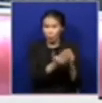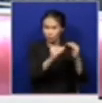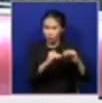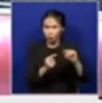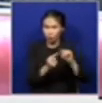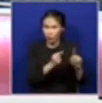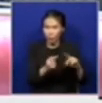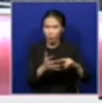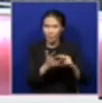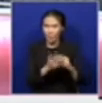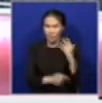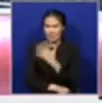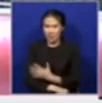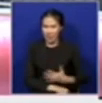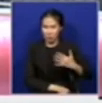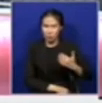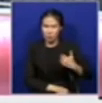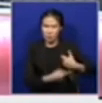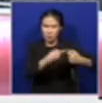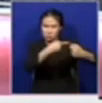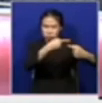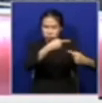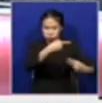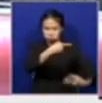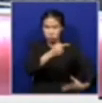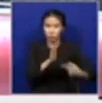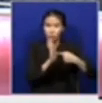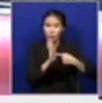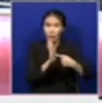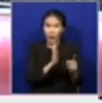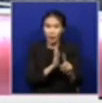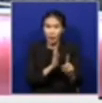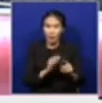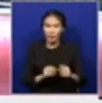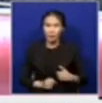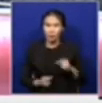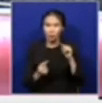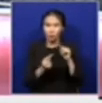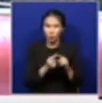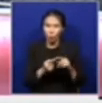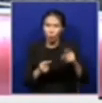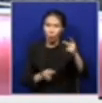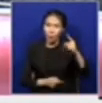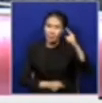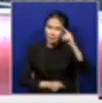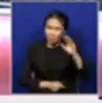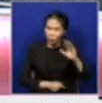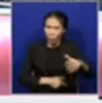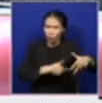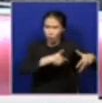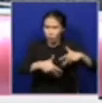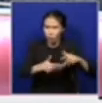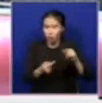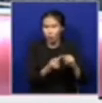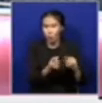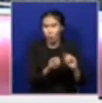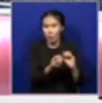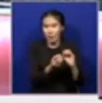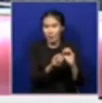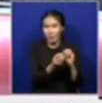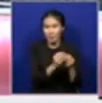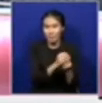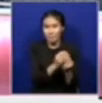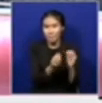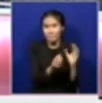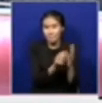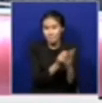ขอีกหลายประการเช่นภูมิปัญญาท้องถิ่นสมุนไพรเนื่องจากว่าเราจะต้องเข้าร่ว